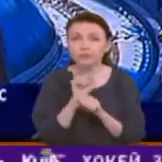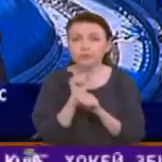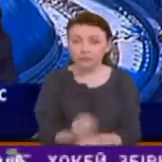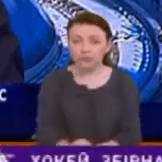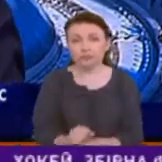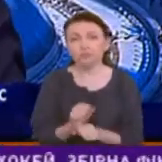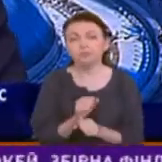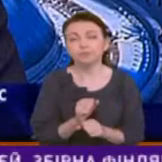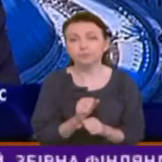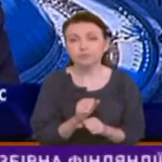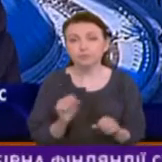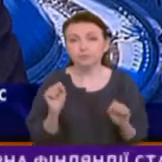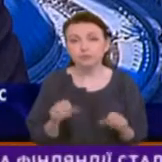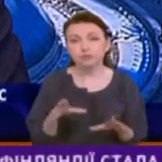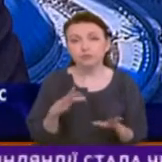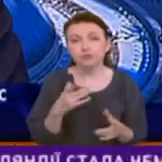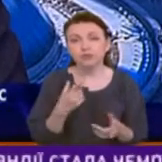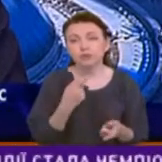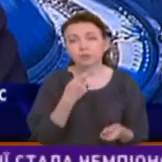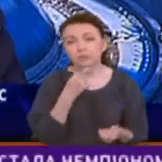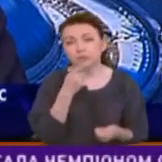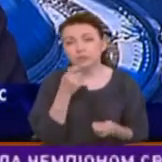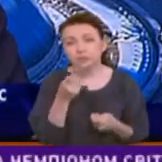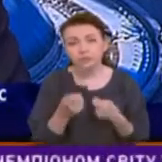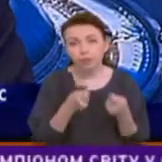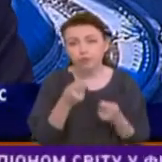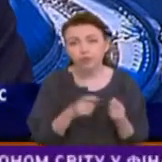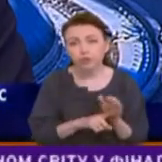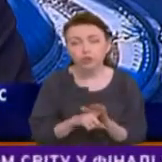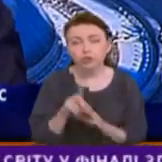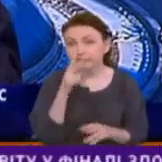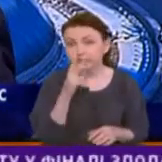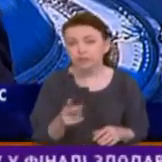насправді. Можливо, коли більш прискіпливо почали дивитися